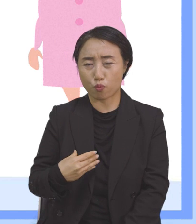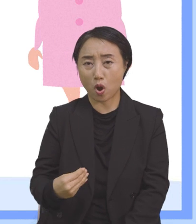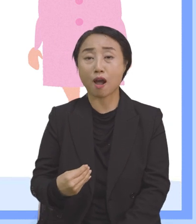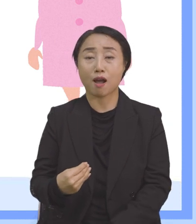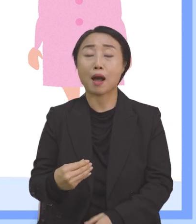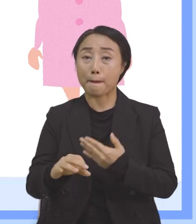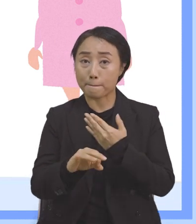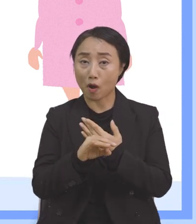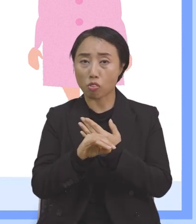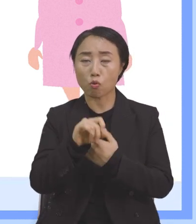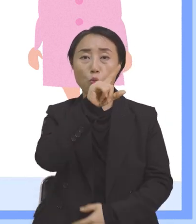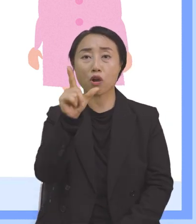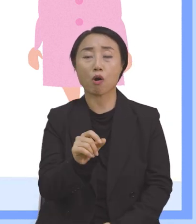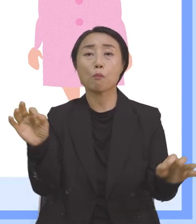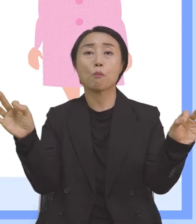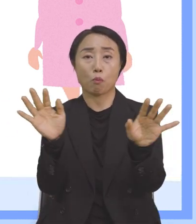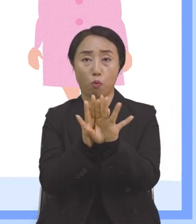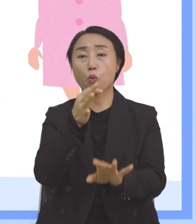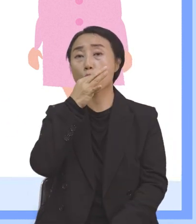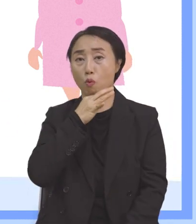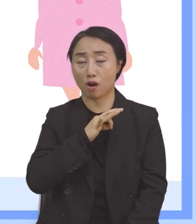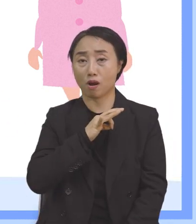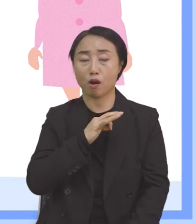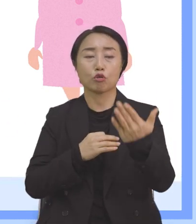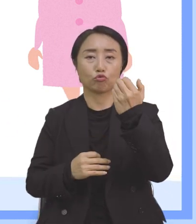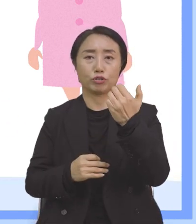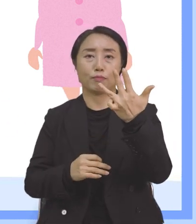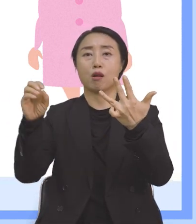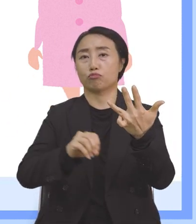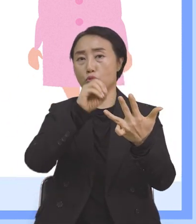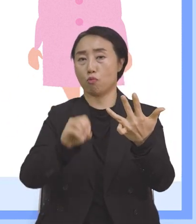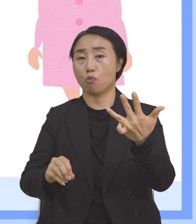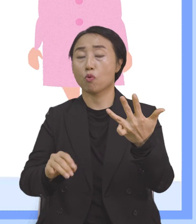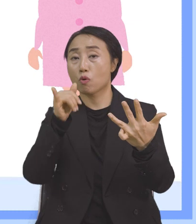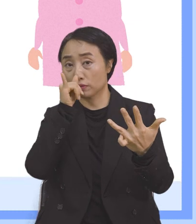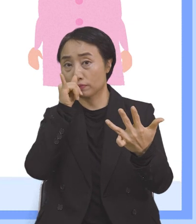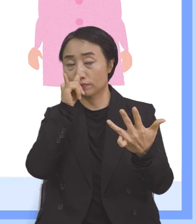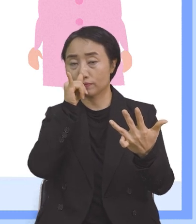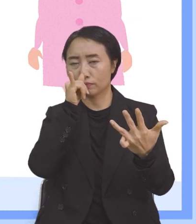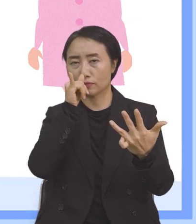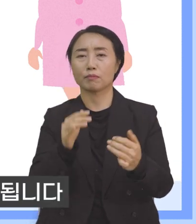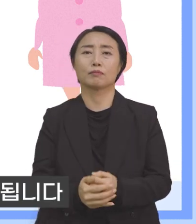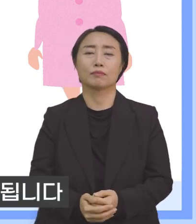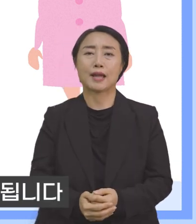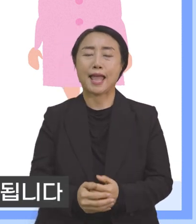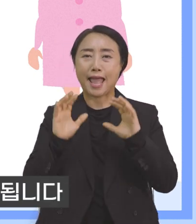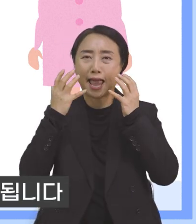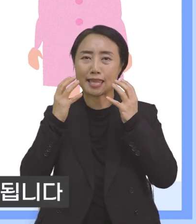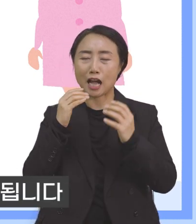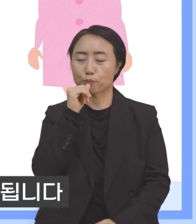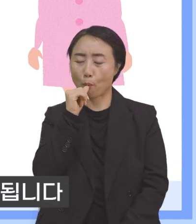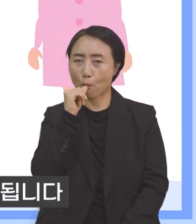경우 월경을 하지 않는 무월경 효과가 98% 정도에 달할 수는 있지만 이것 또한